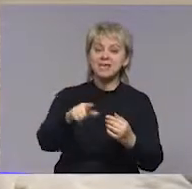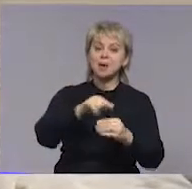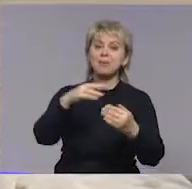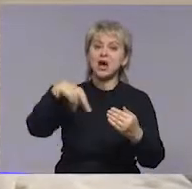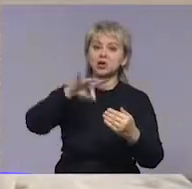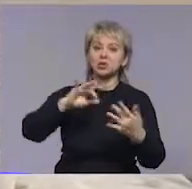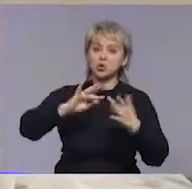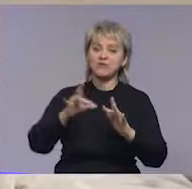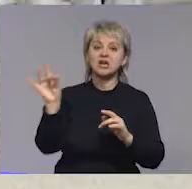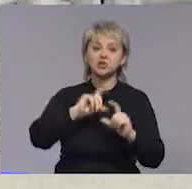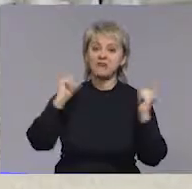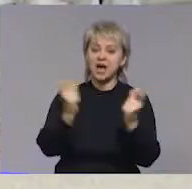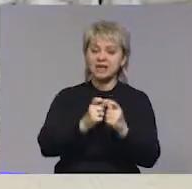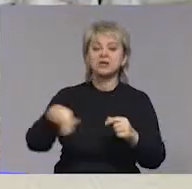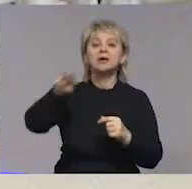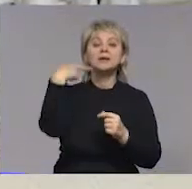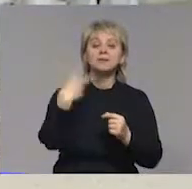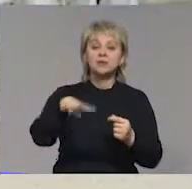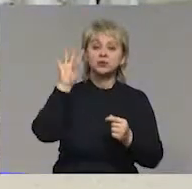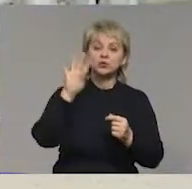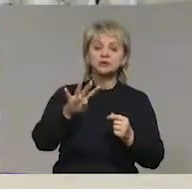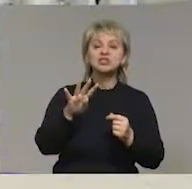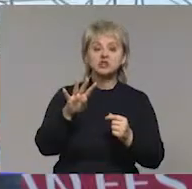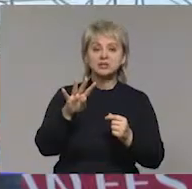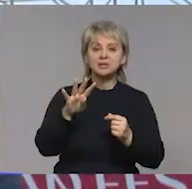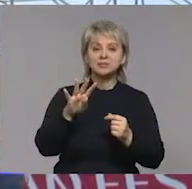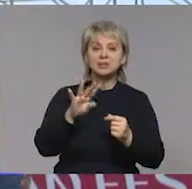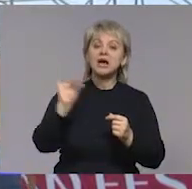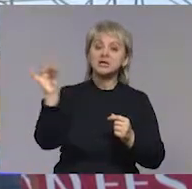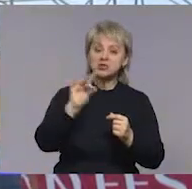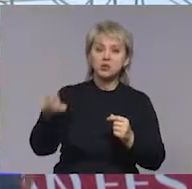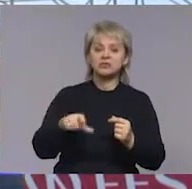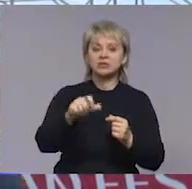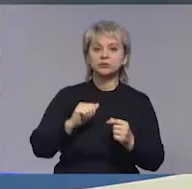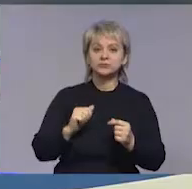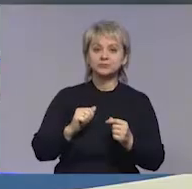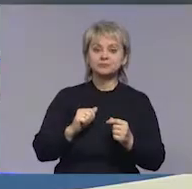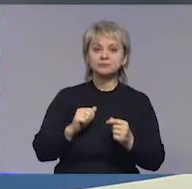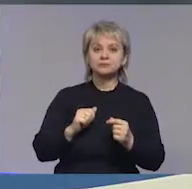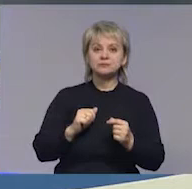на Ростов-арене. Марина Черных, Андрей Токарев, Дон-24, Ростов-на-Дону.